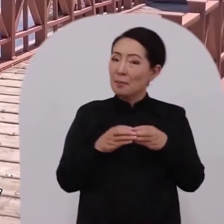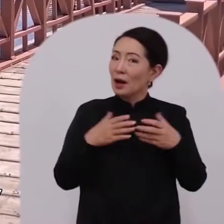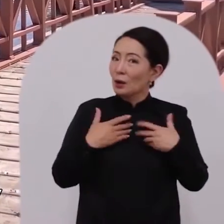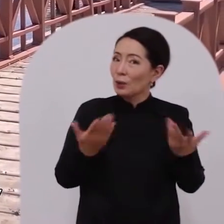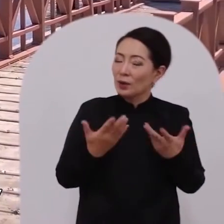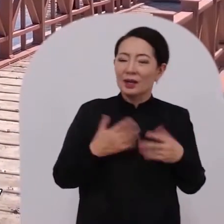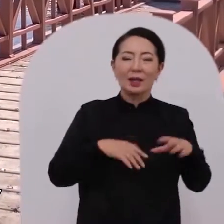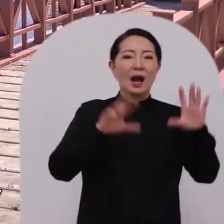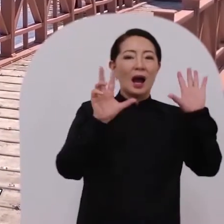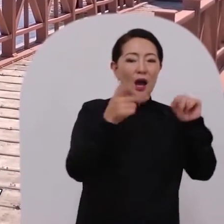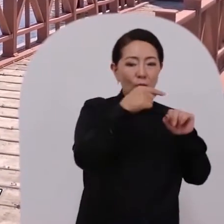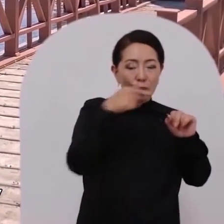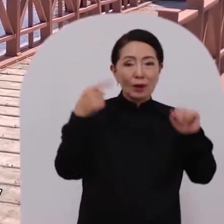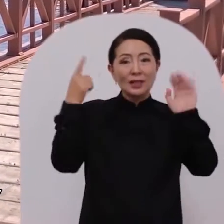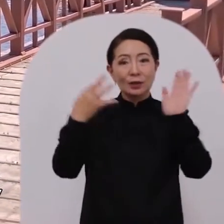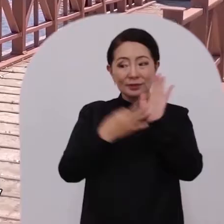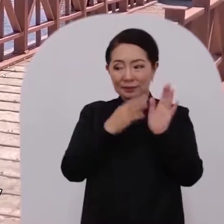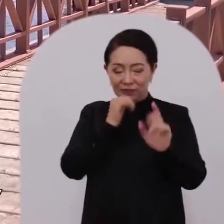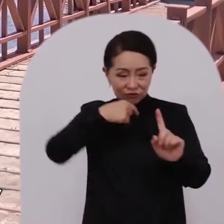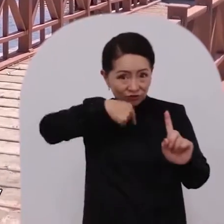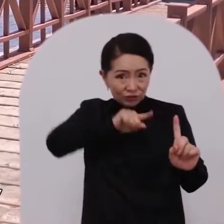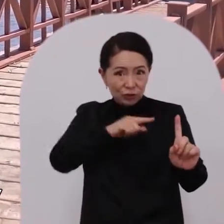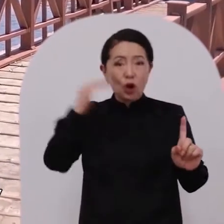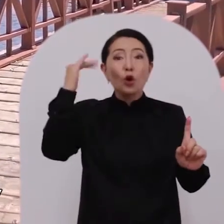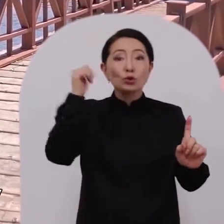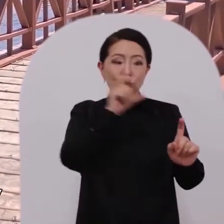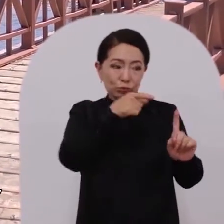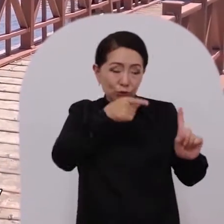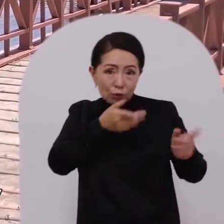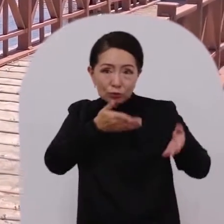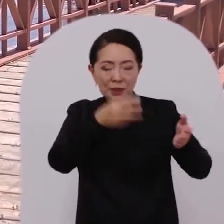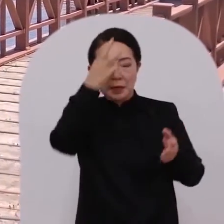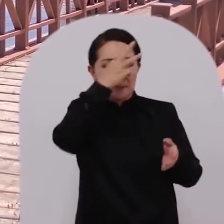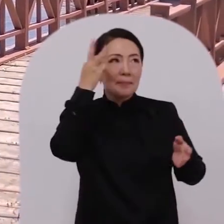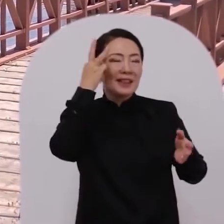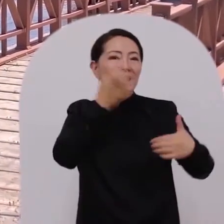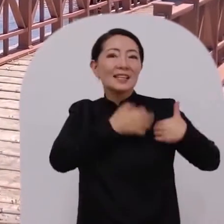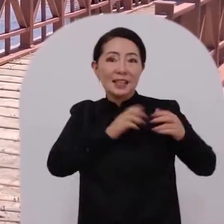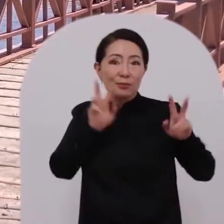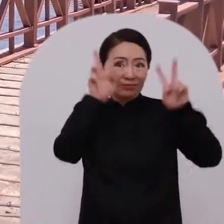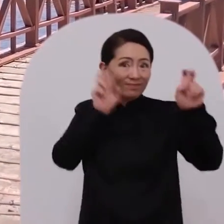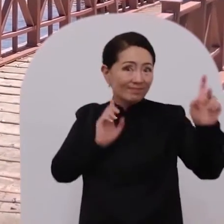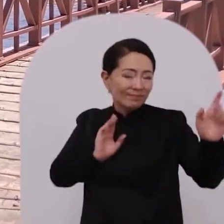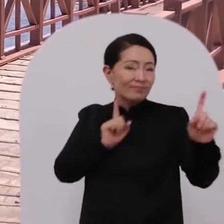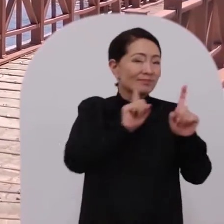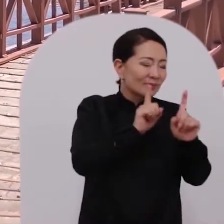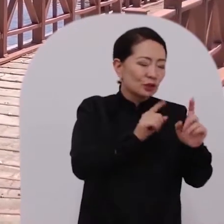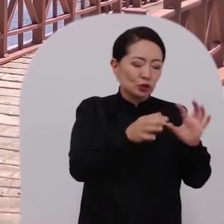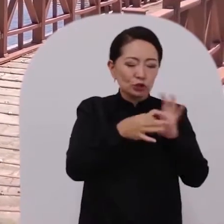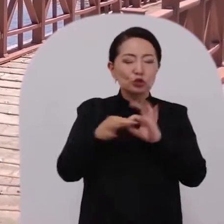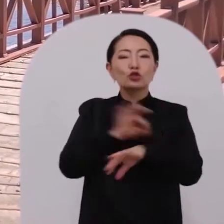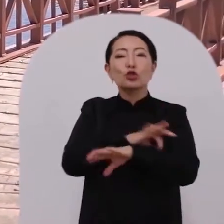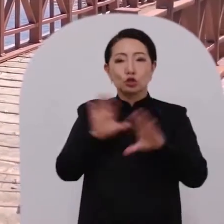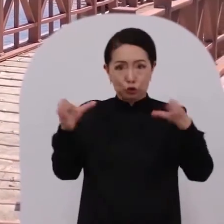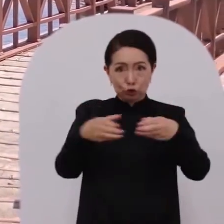Манай багийнхан 13-аас 18 насны өсвөр үеийнхэн чиглэсэн мэдлэг тэмүүлийн нэртэй нөлөөллийн цогц